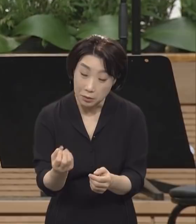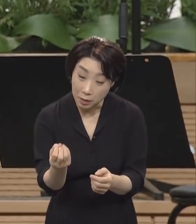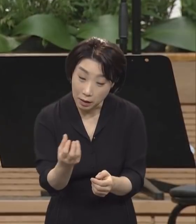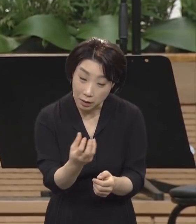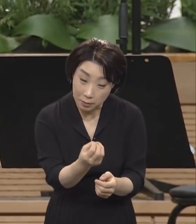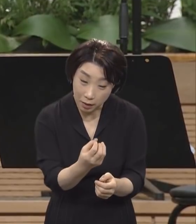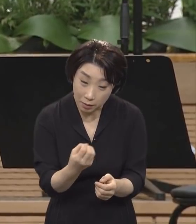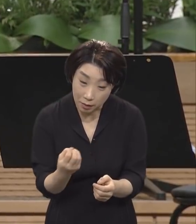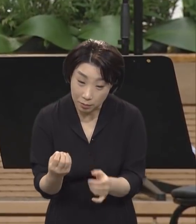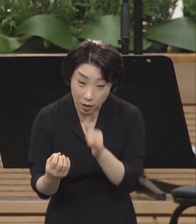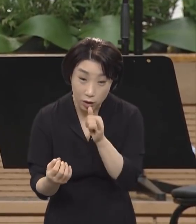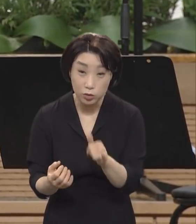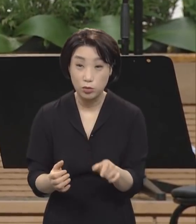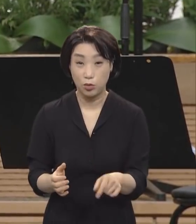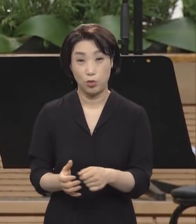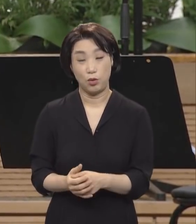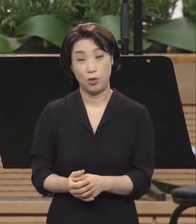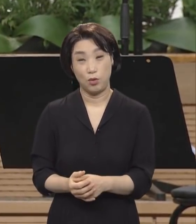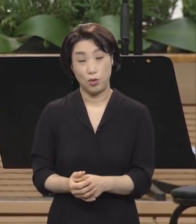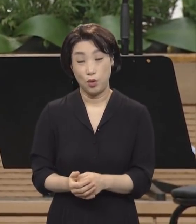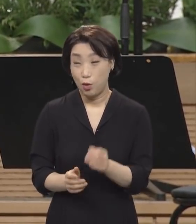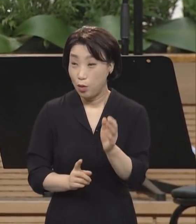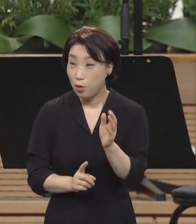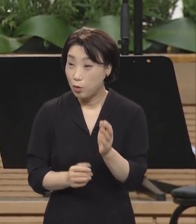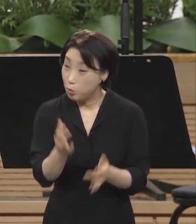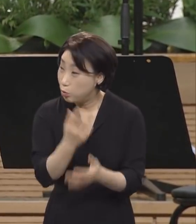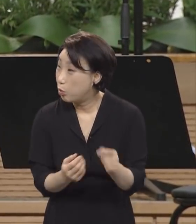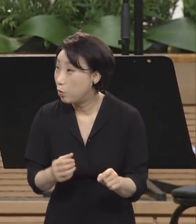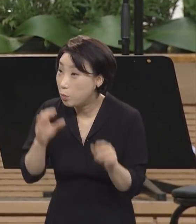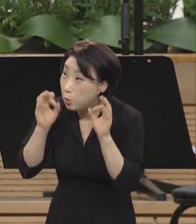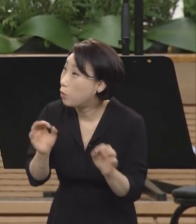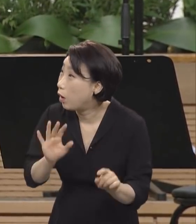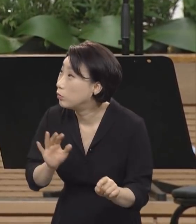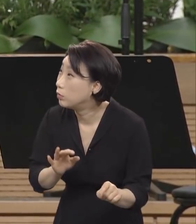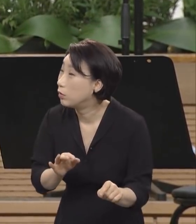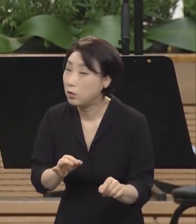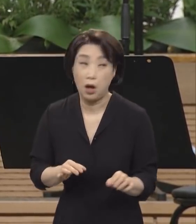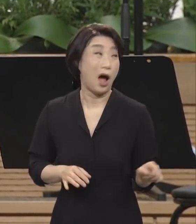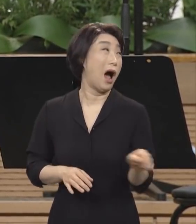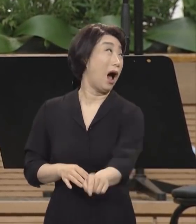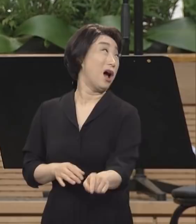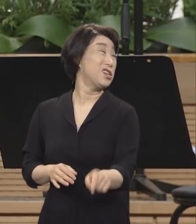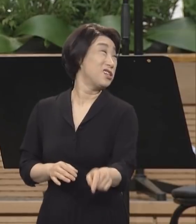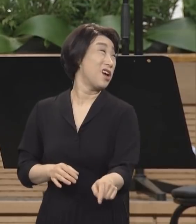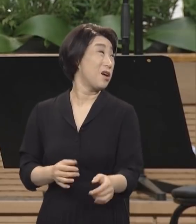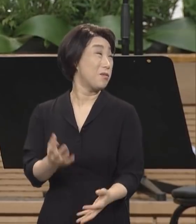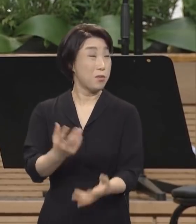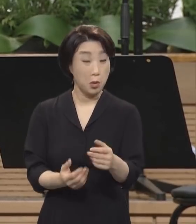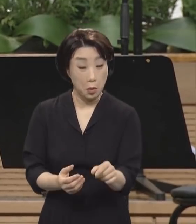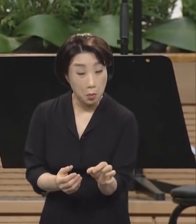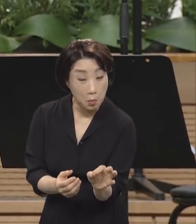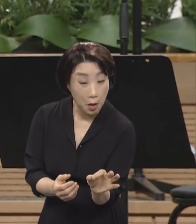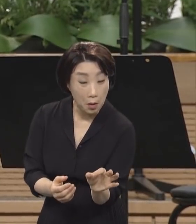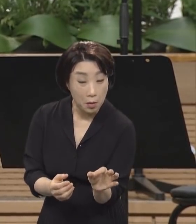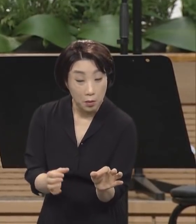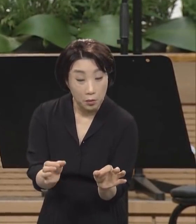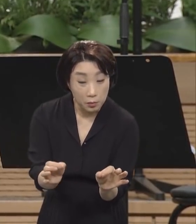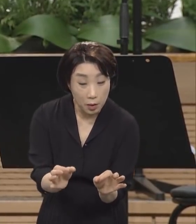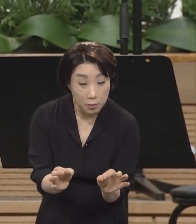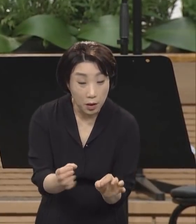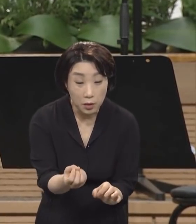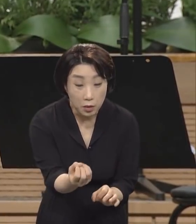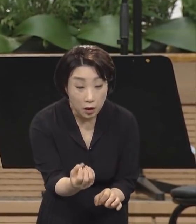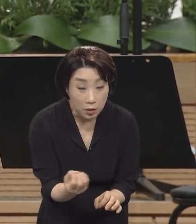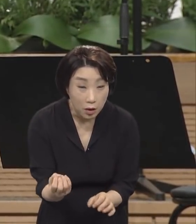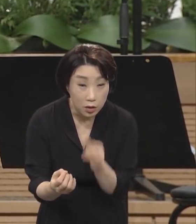그래요 그렇습니다 불이 안 보이네요 그랬더니 지금 불이 깜막 아지랑이처럼 그게